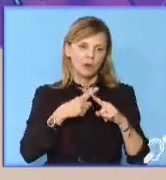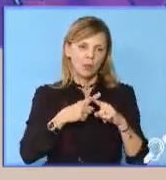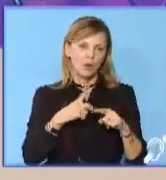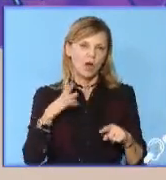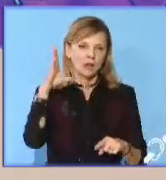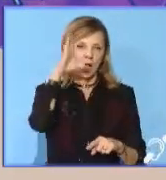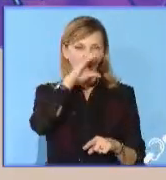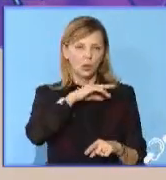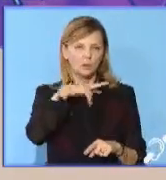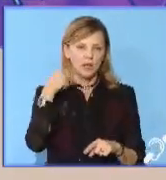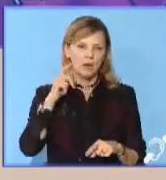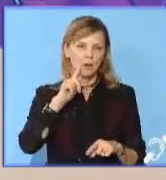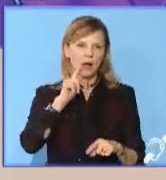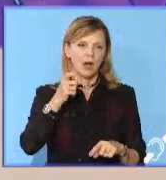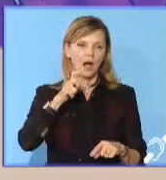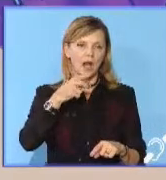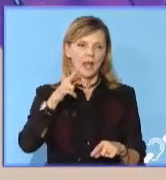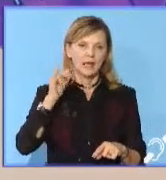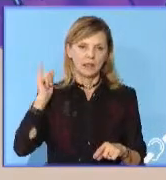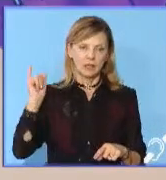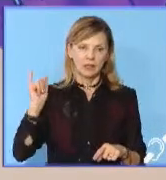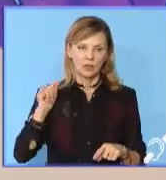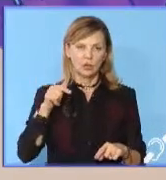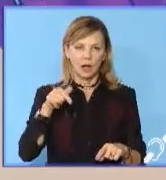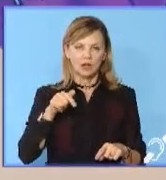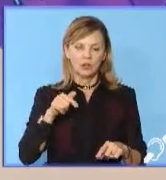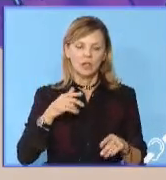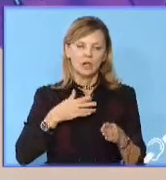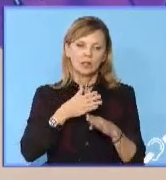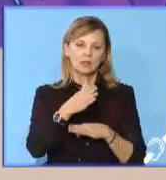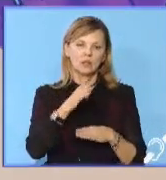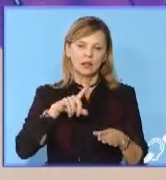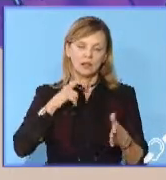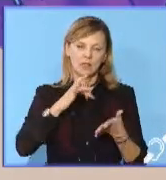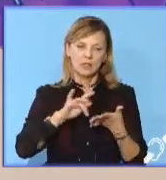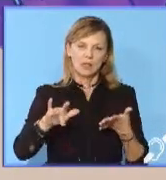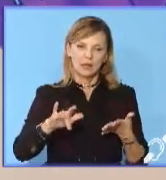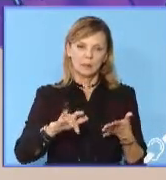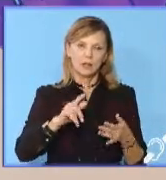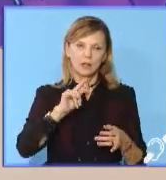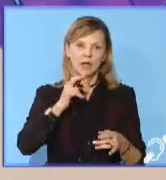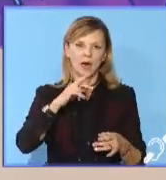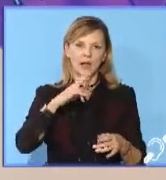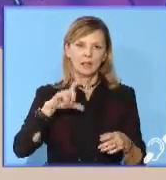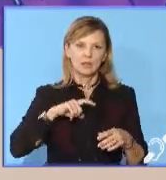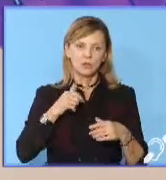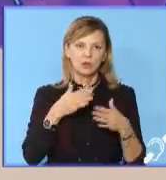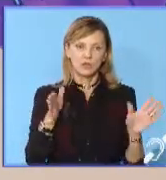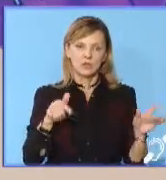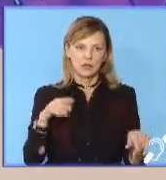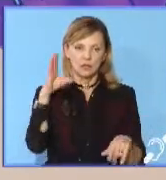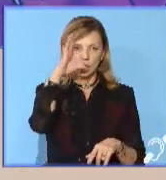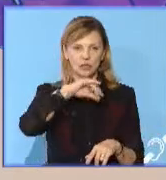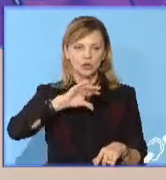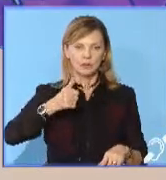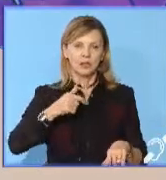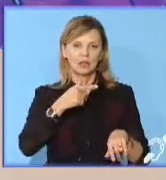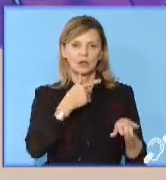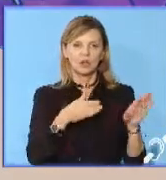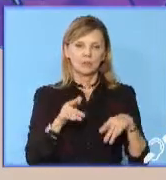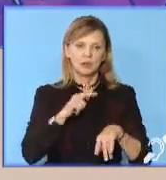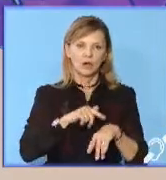numărul 17 a Nopții Albe a Galeriilor. Accesul publicului este liber, iar galeriile sunt deschise și în această seară, dar și mâine de la